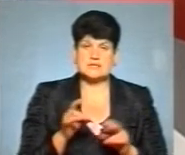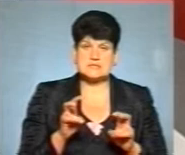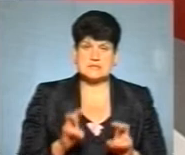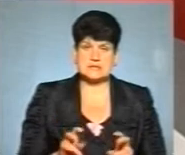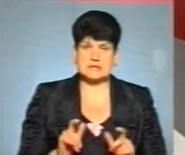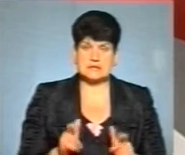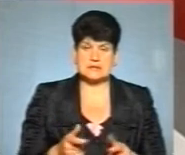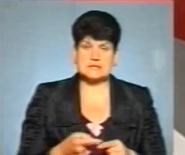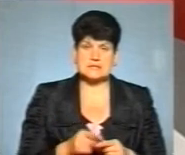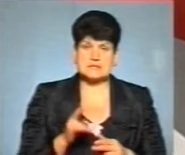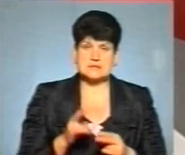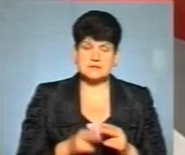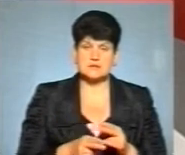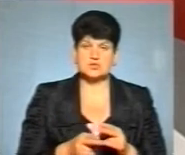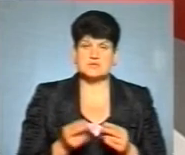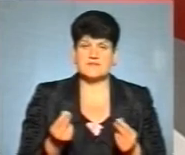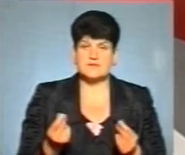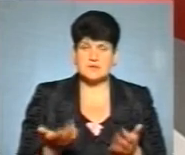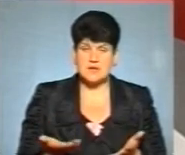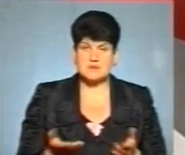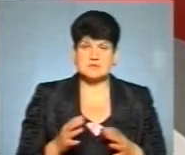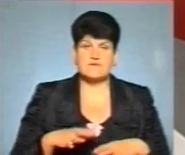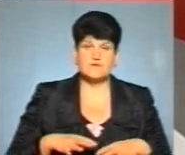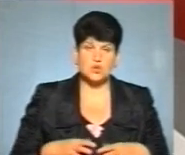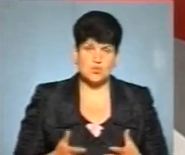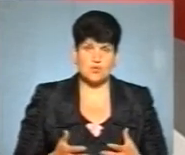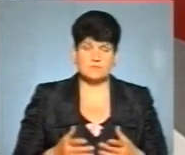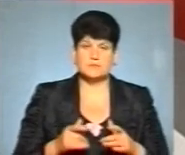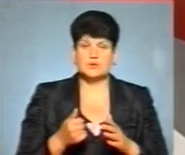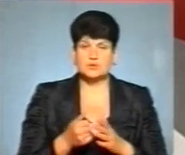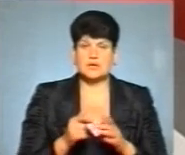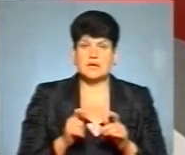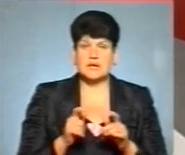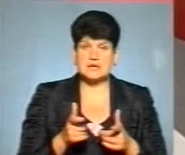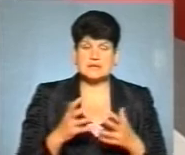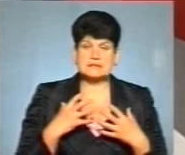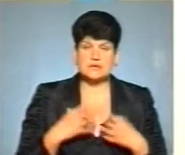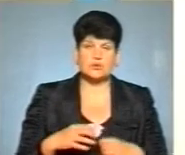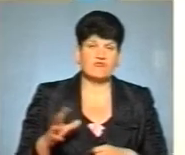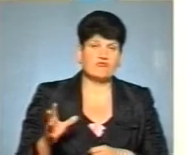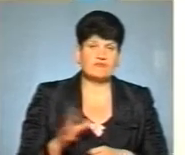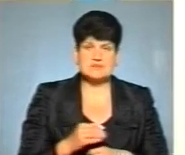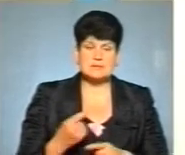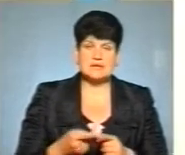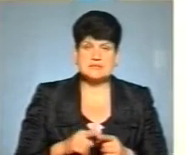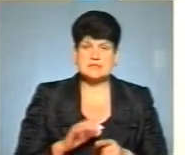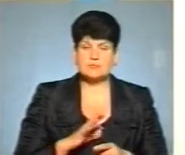Це і закінчення фінансів відповідно вдома, це і втома. Ну, карантин насправді надоїв вже всім. Але це єдиний варіант, і ви бачите по